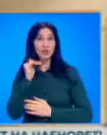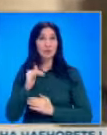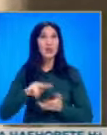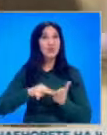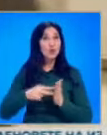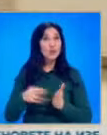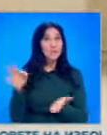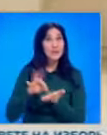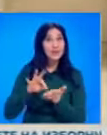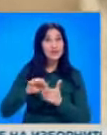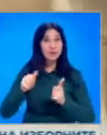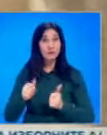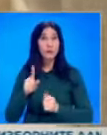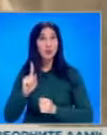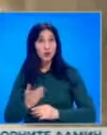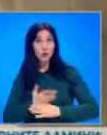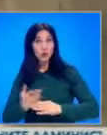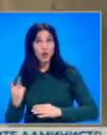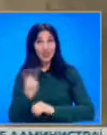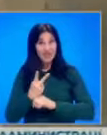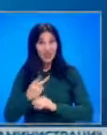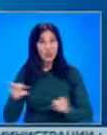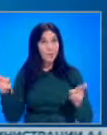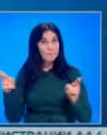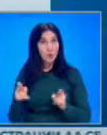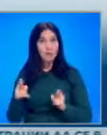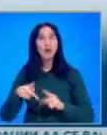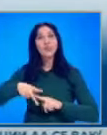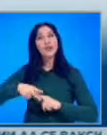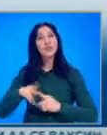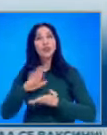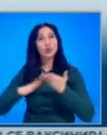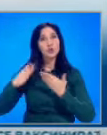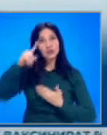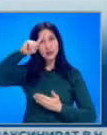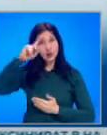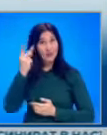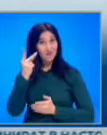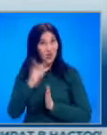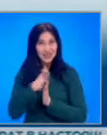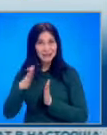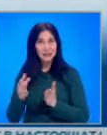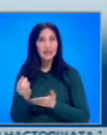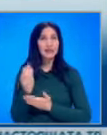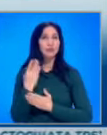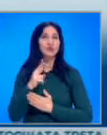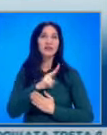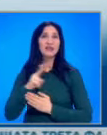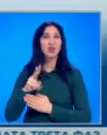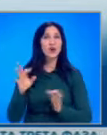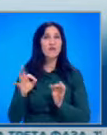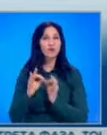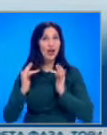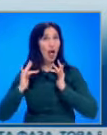присъствена форма, но ще продължат 2 часа по-малко. В Техническия университет в София вторият семестър започва на 22